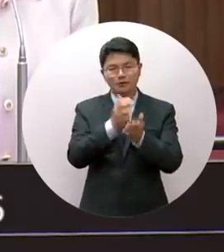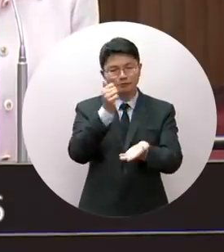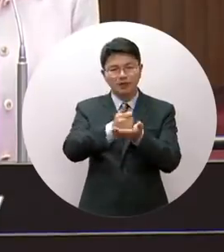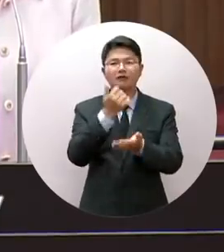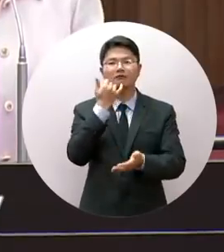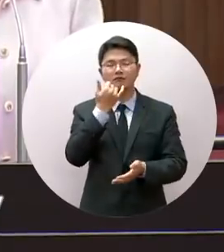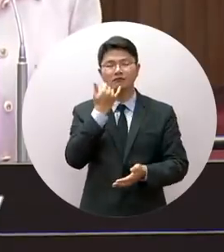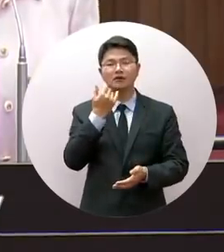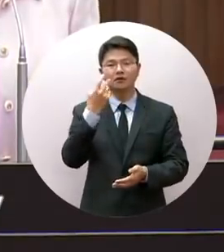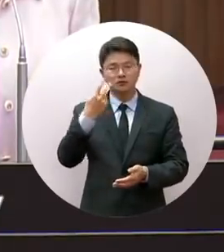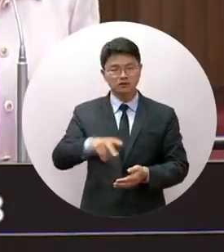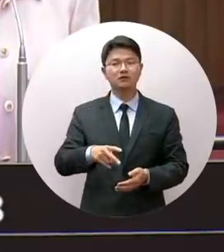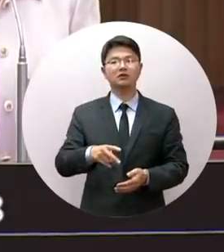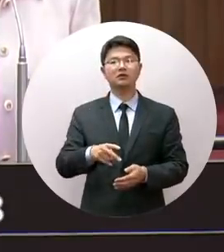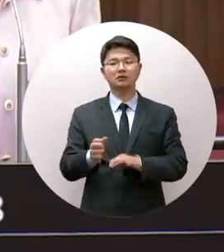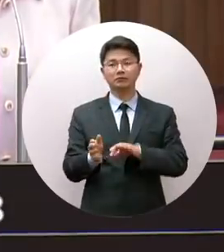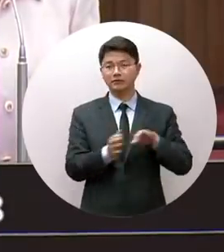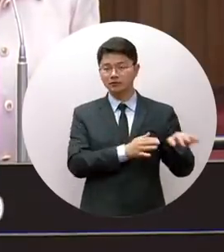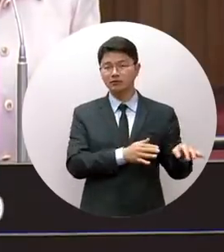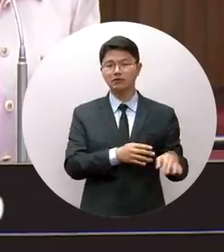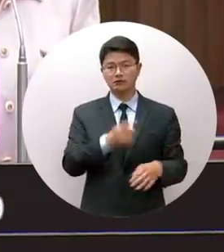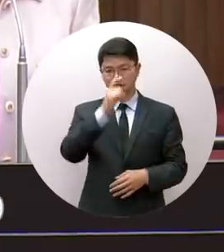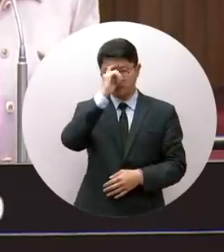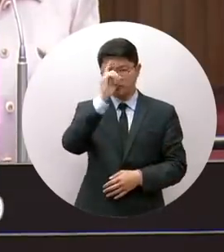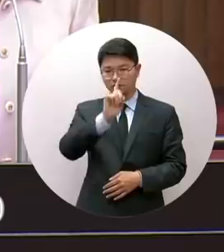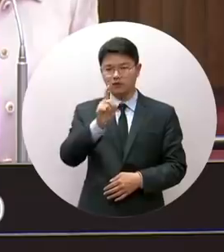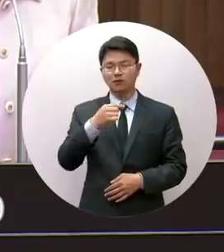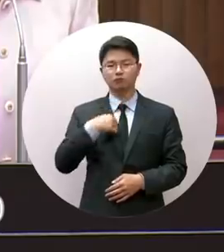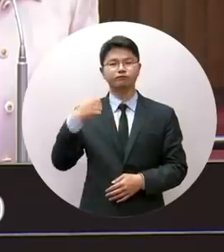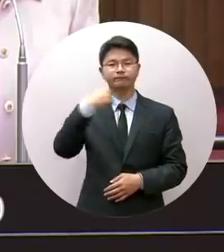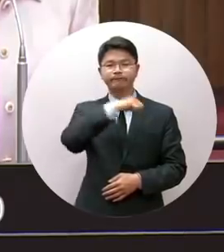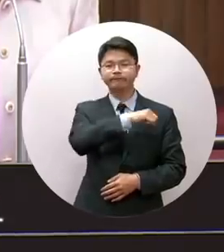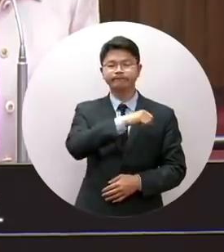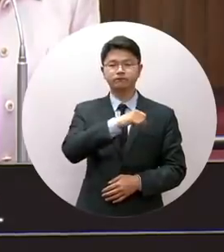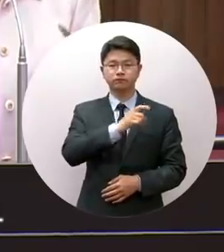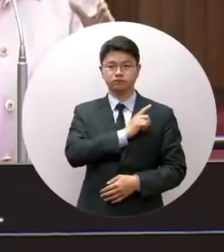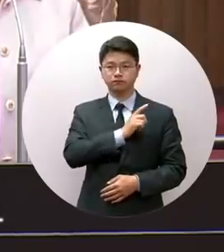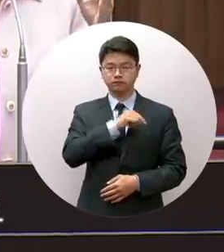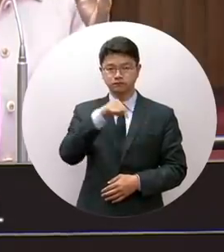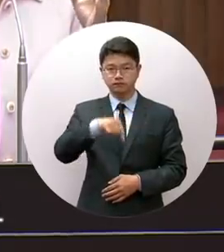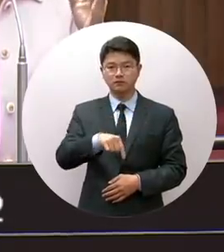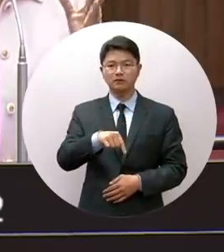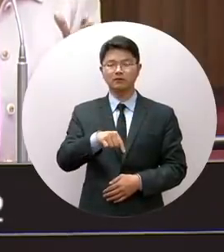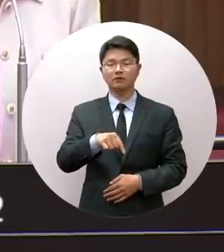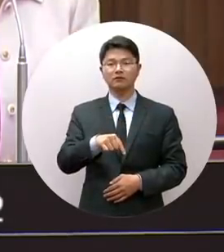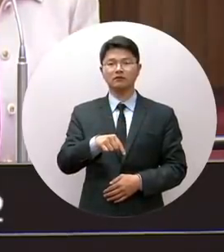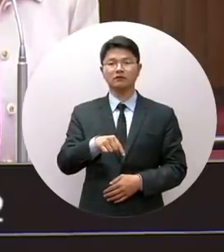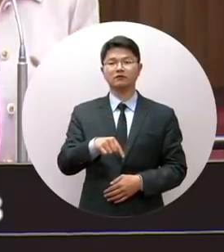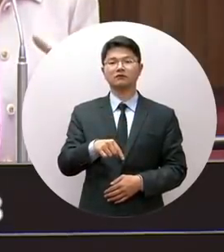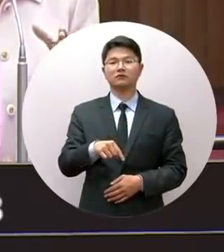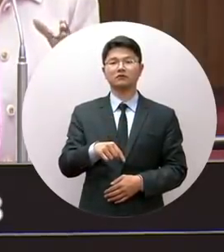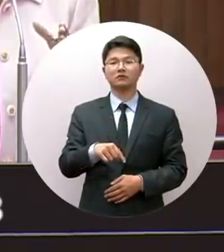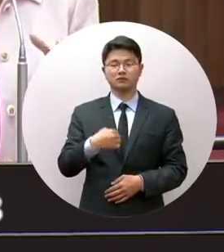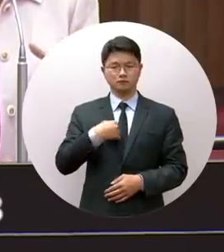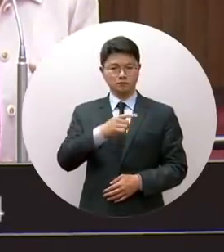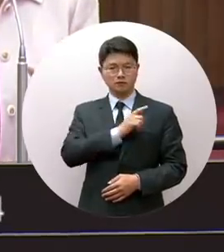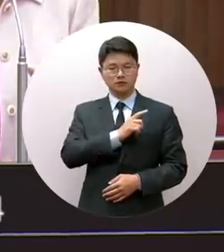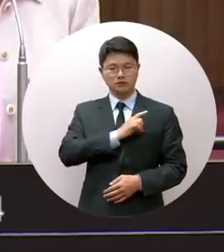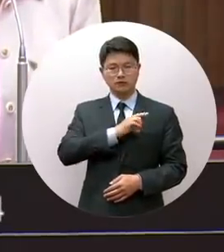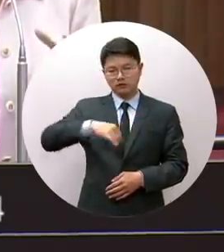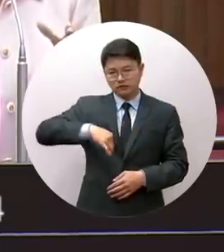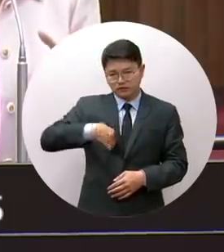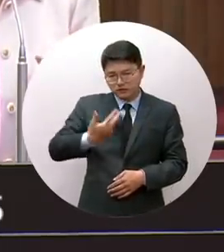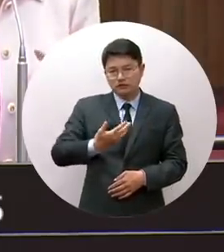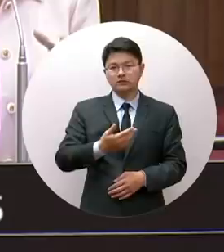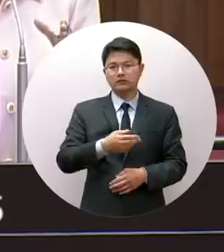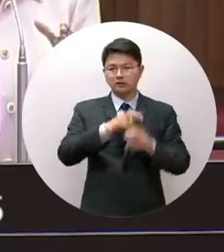是什么？我们更务实一点是让台湾这一块没有任何能源，天然能